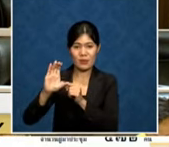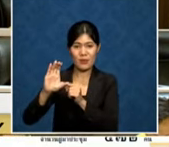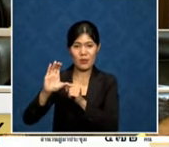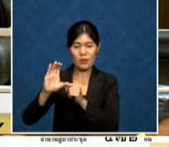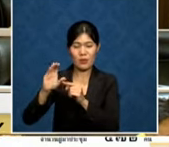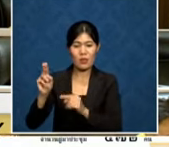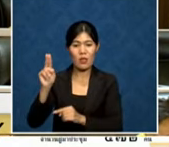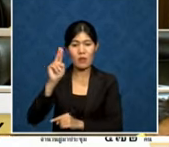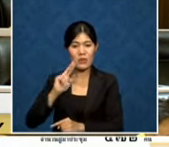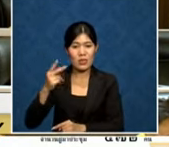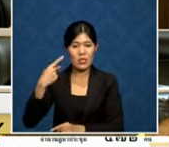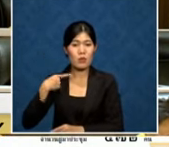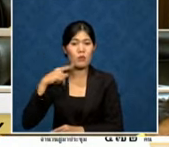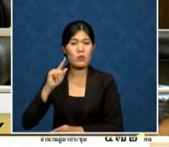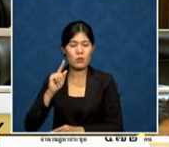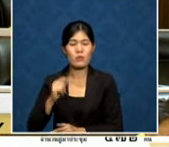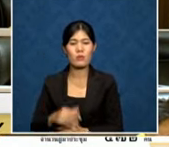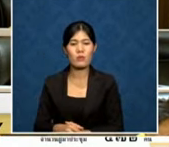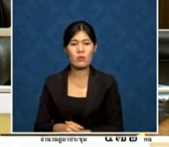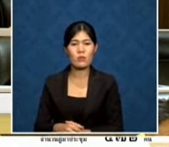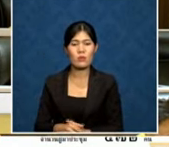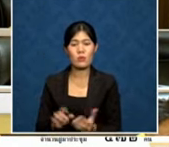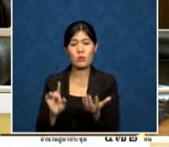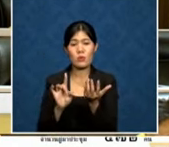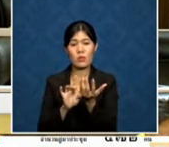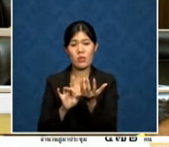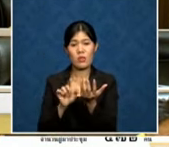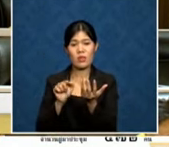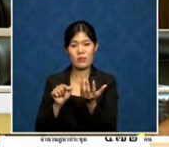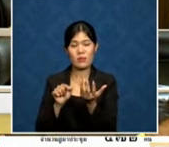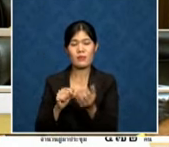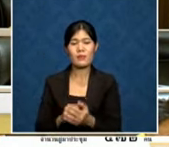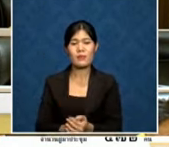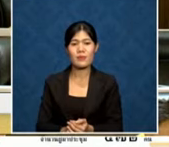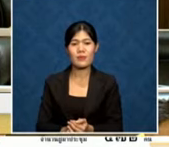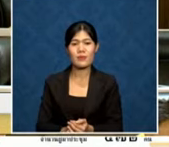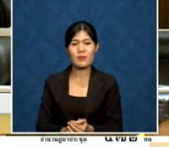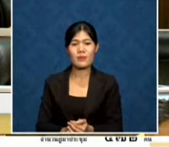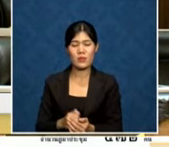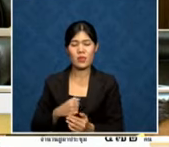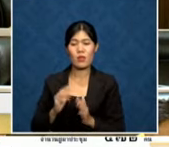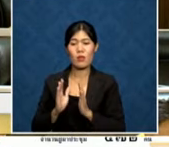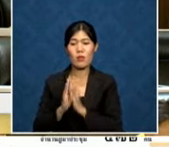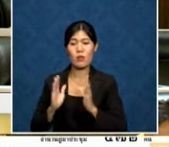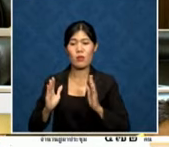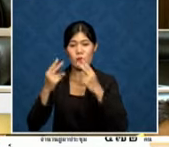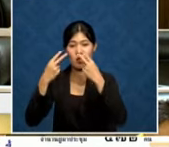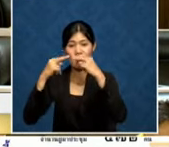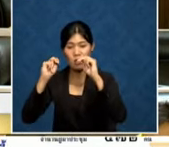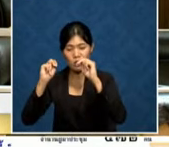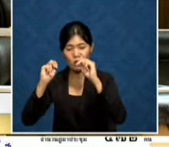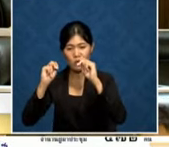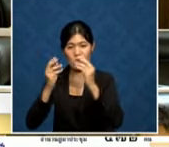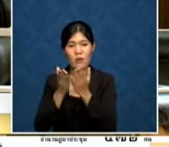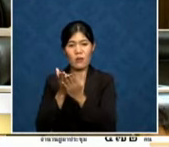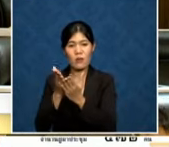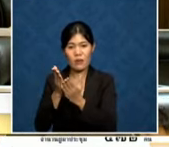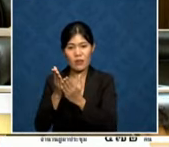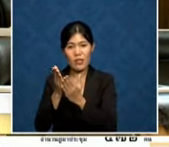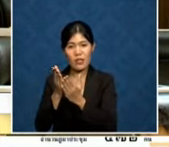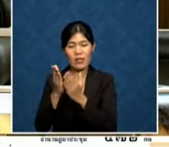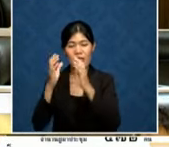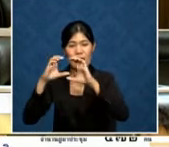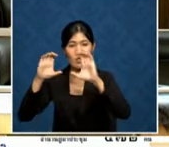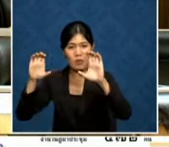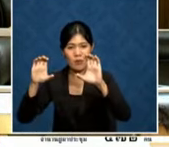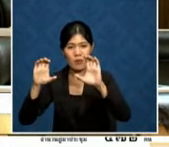ให้เกิดประโยชน์สูงสุดต่อไปสุดท้ายค่ะดิฉันต้องขอขอบคุณท่านนายกรัฐมนตรีและทางรัฐบาลแทนเด็กๆนักเรียนลูก